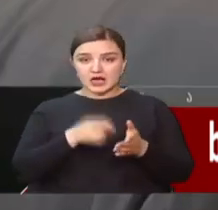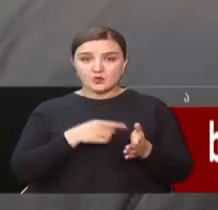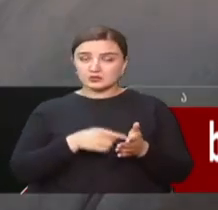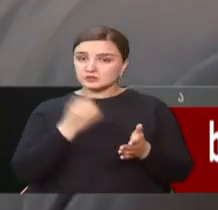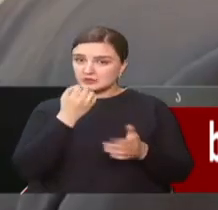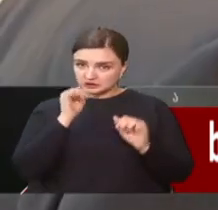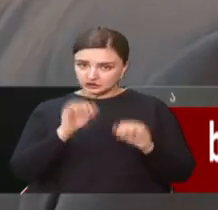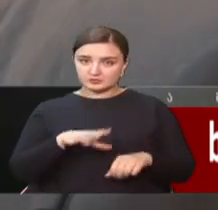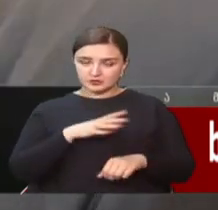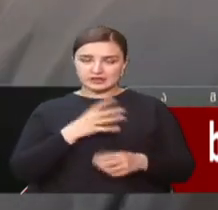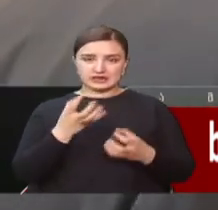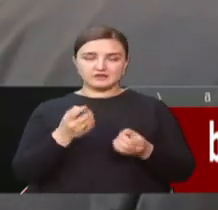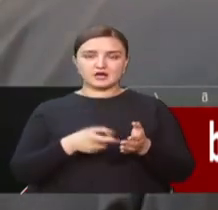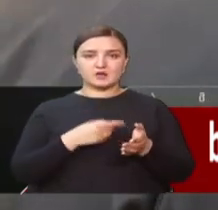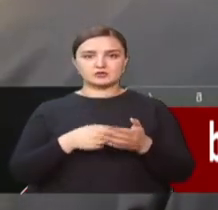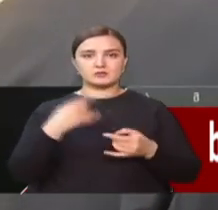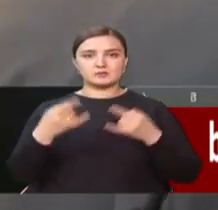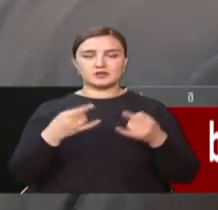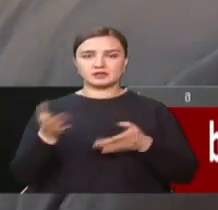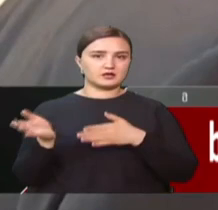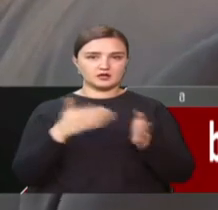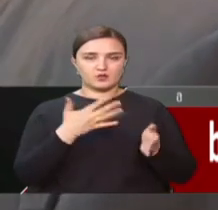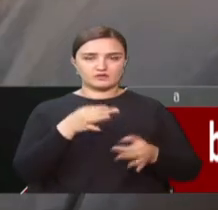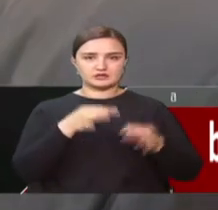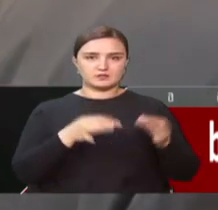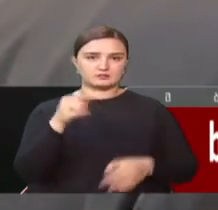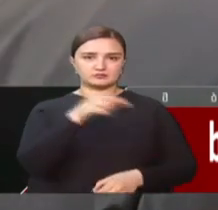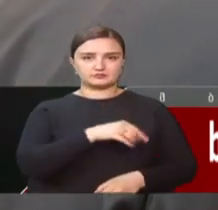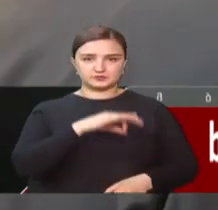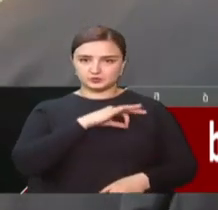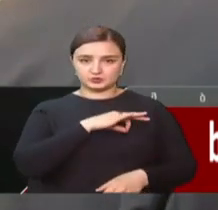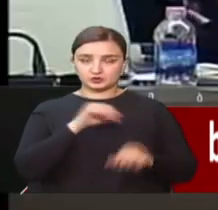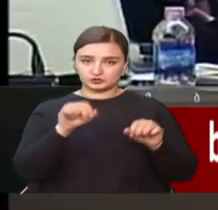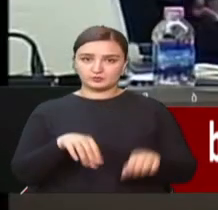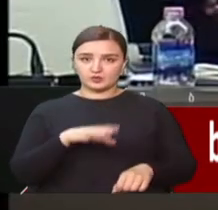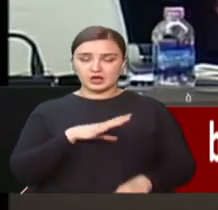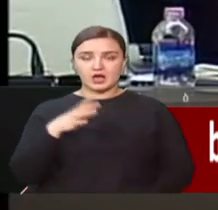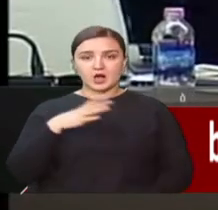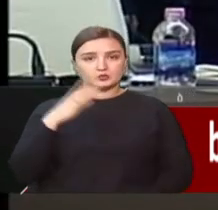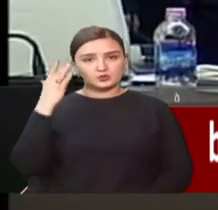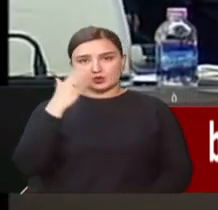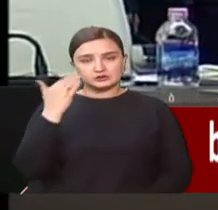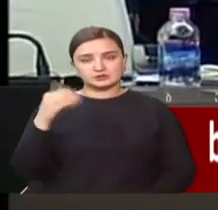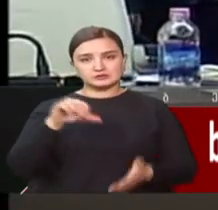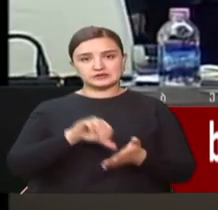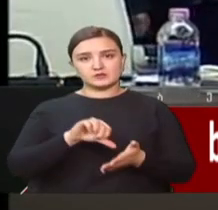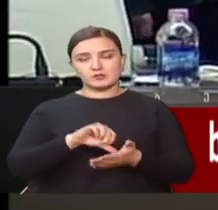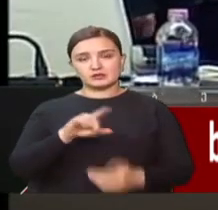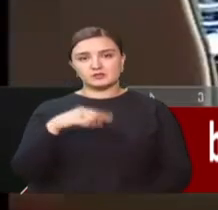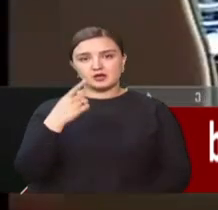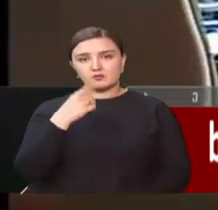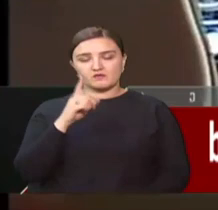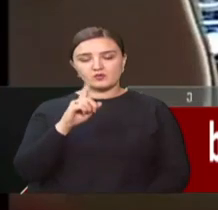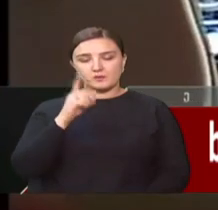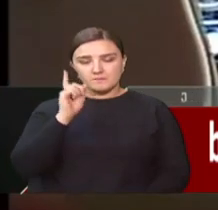შესაძლოა კიდევ იყოს და გამოძიებამ მედიიდან სამართლებრივ სტრუქტურებში გადაინაცვლოს. თუმცა მანამდე ქართული ოცნების წარმომადგენლები მიიჩნევენ, რომ